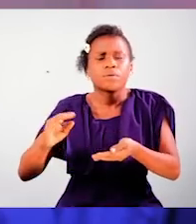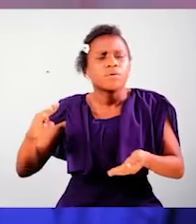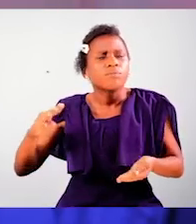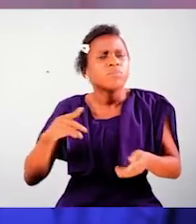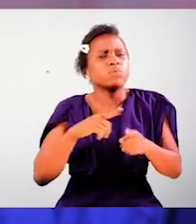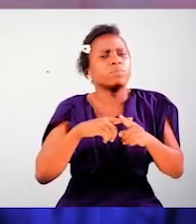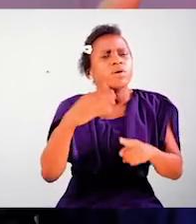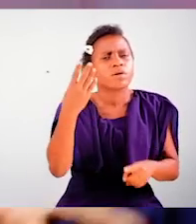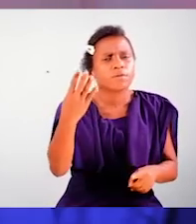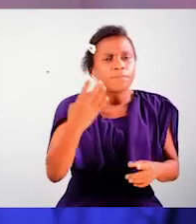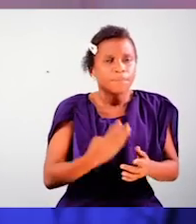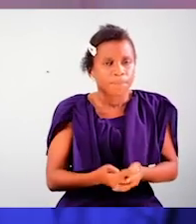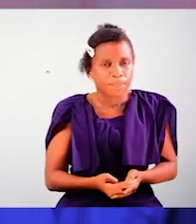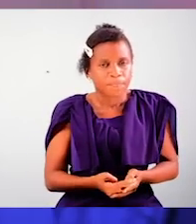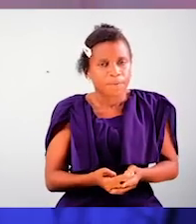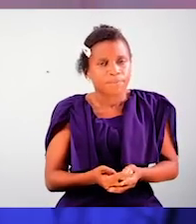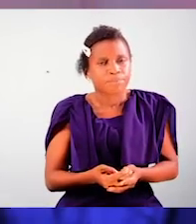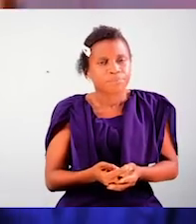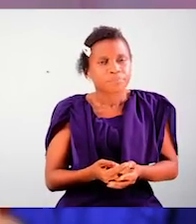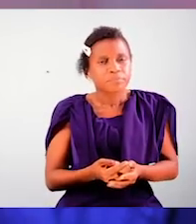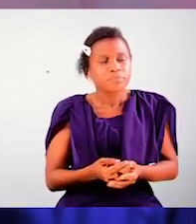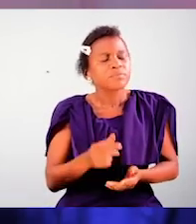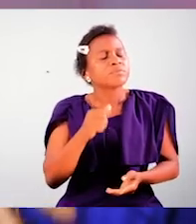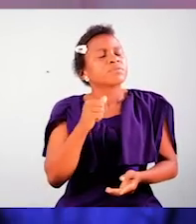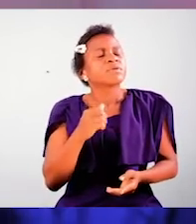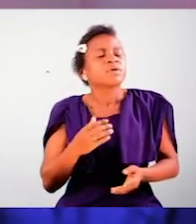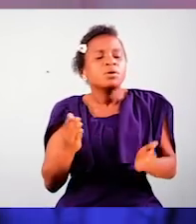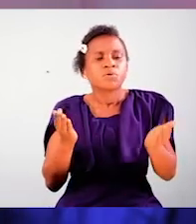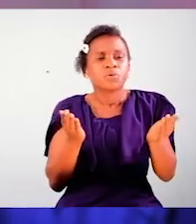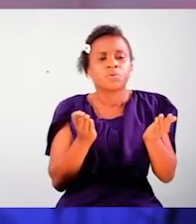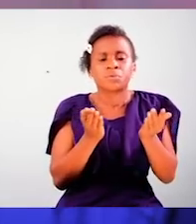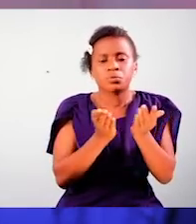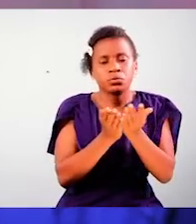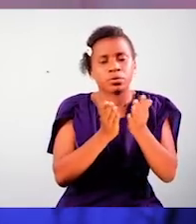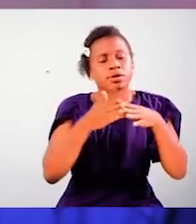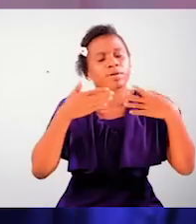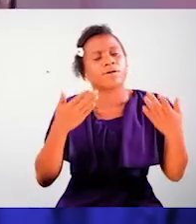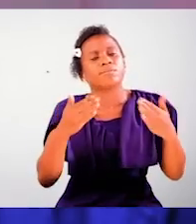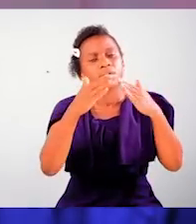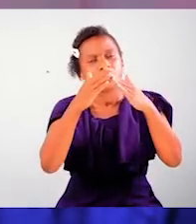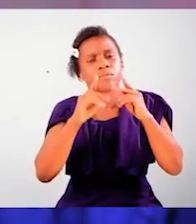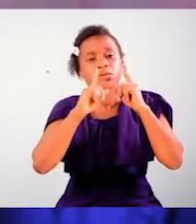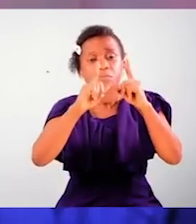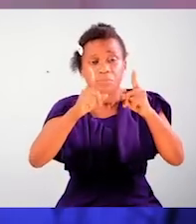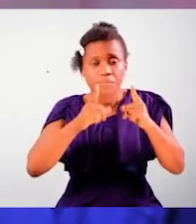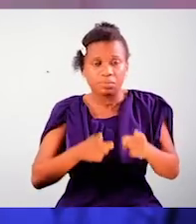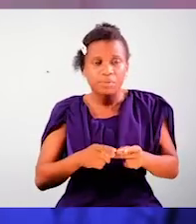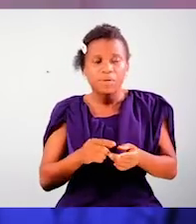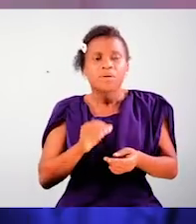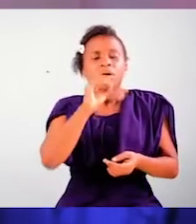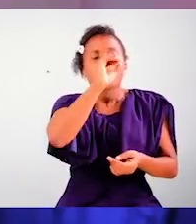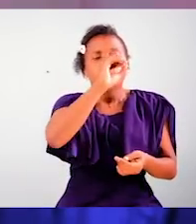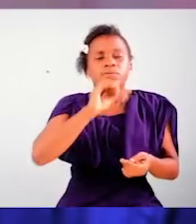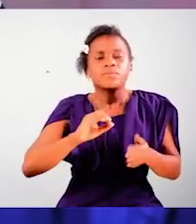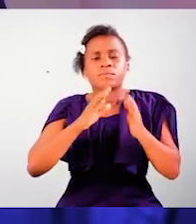hazina mabweni hamna mabweni. Nyumba za walimu asilimia kubwa ya walimu wanakaa hawana nyumba.